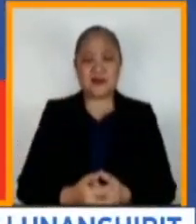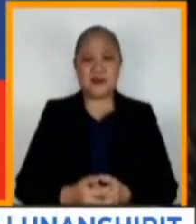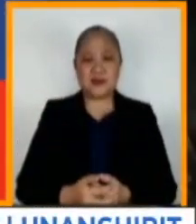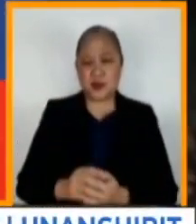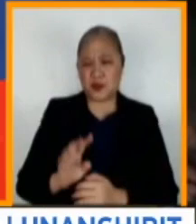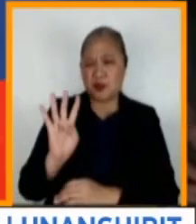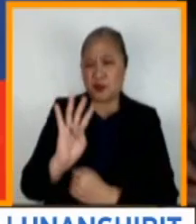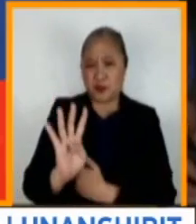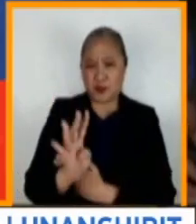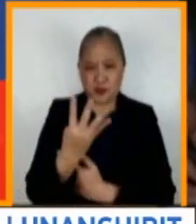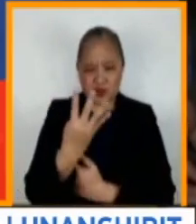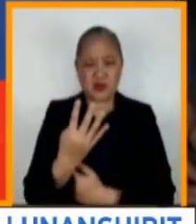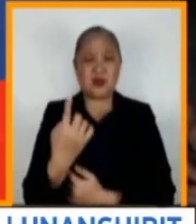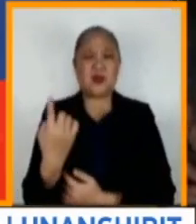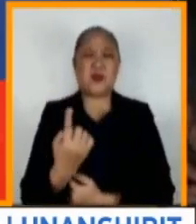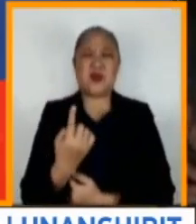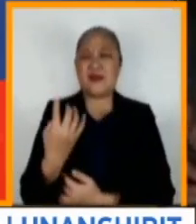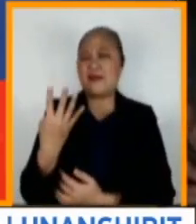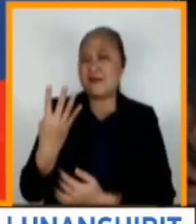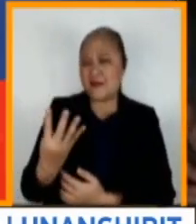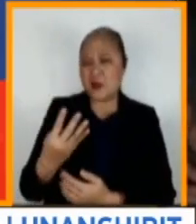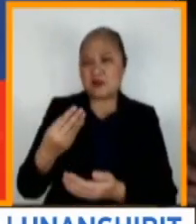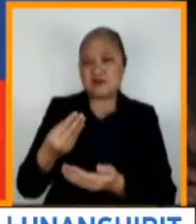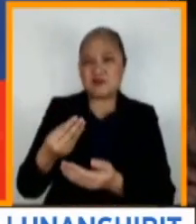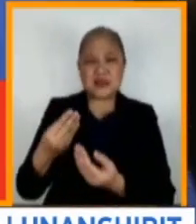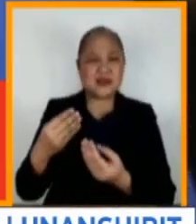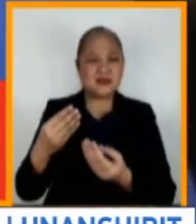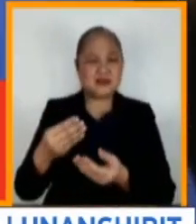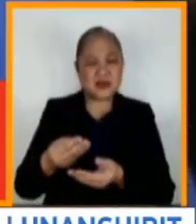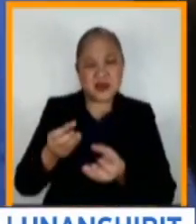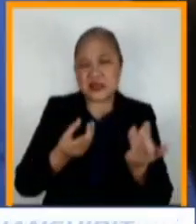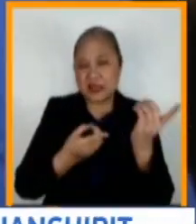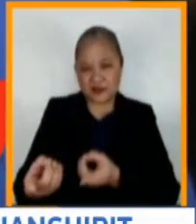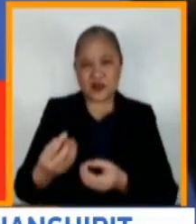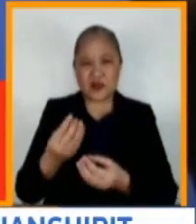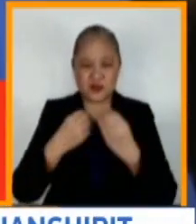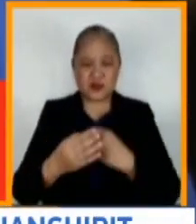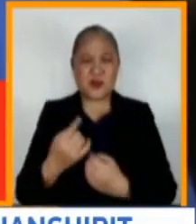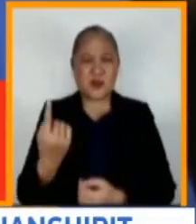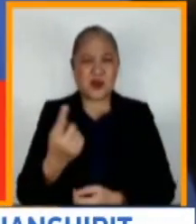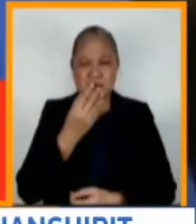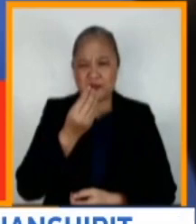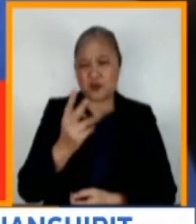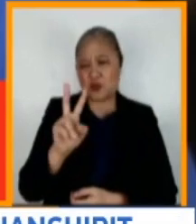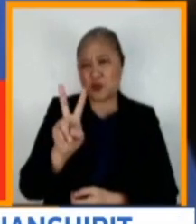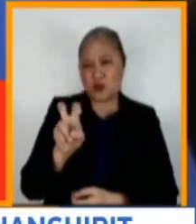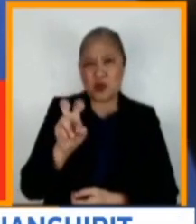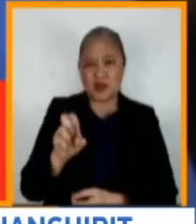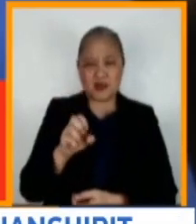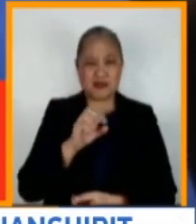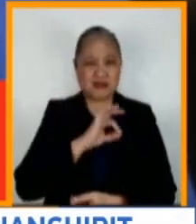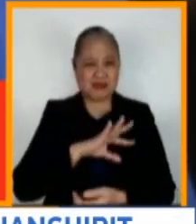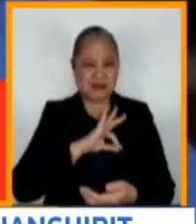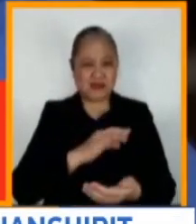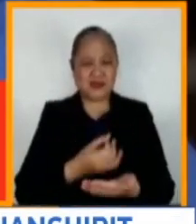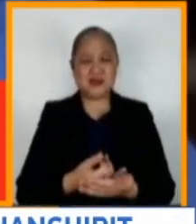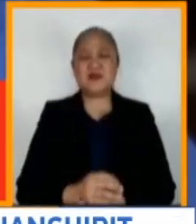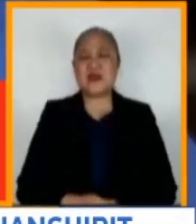niya. Halos 200 pesos pa lang ang kinikita. Bumaba yung kinikita namin kasi mataas yung